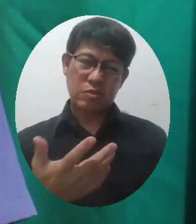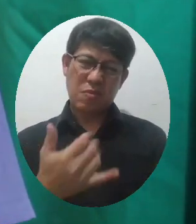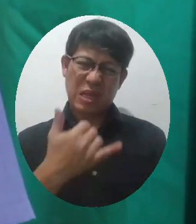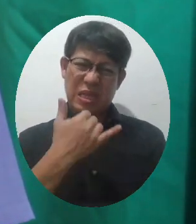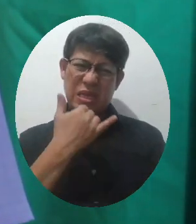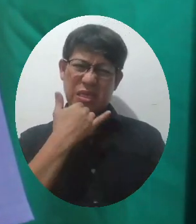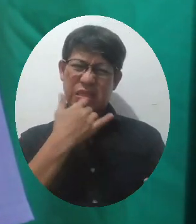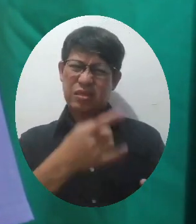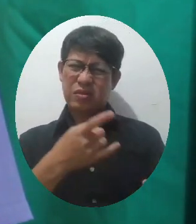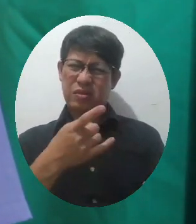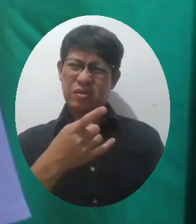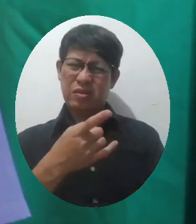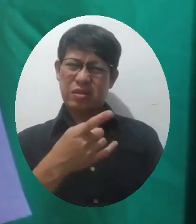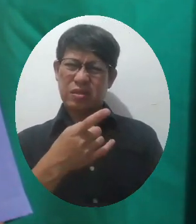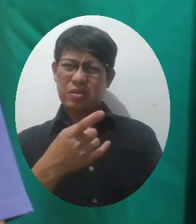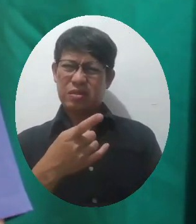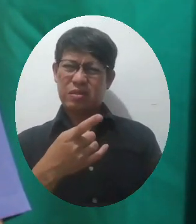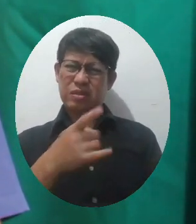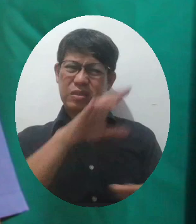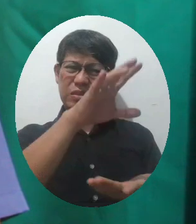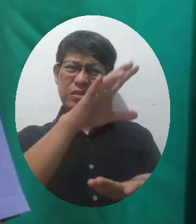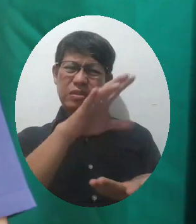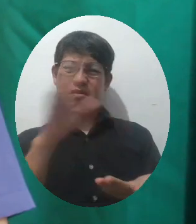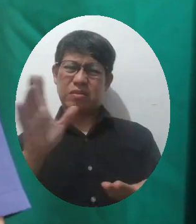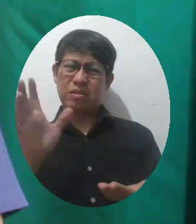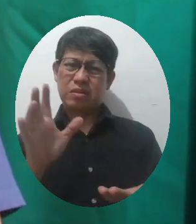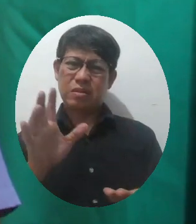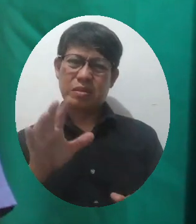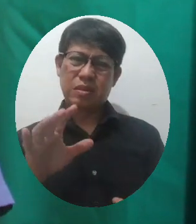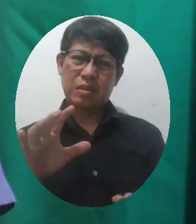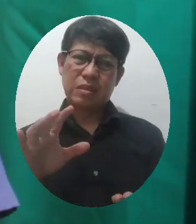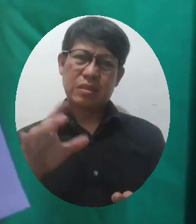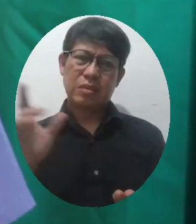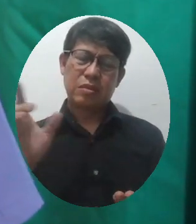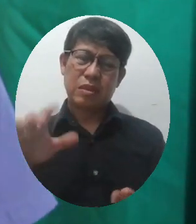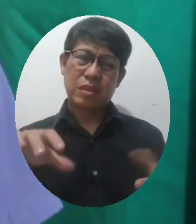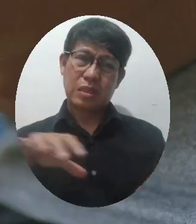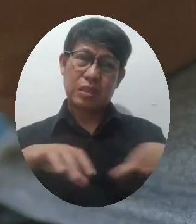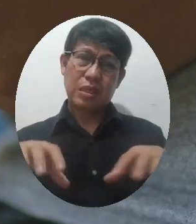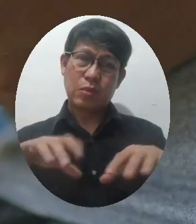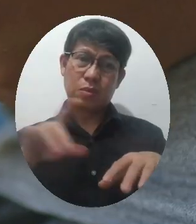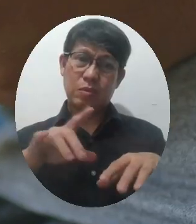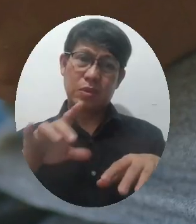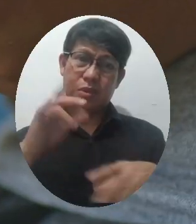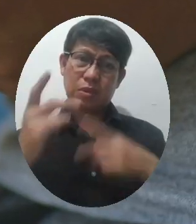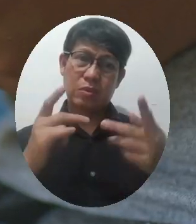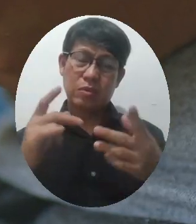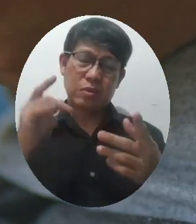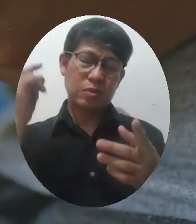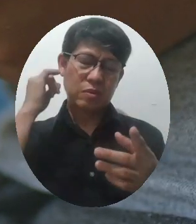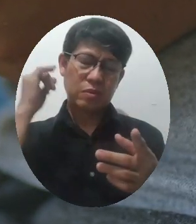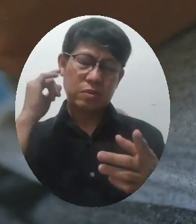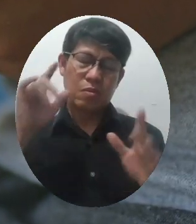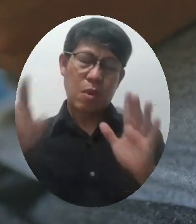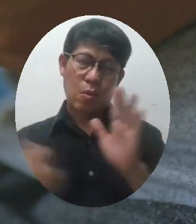marami pong mga practices that are actually not really advised, no?